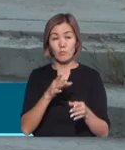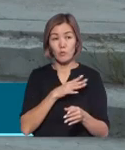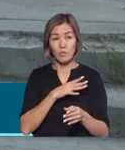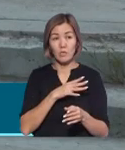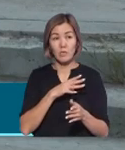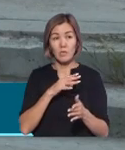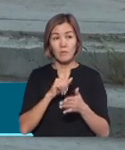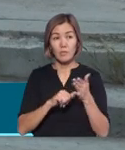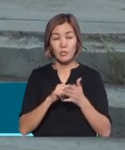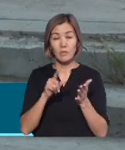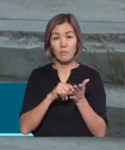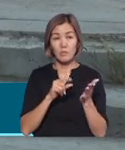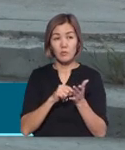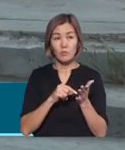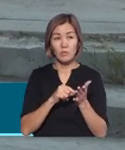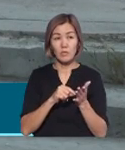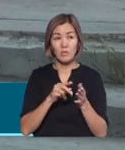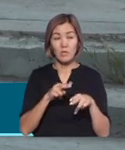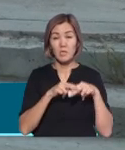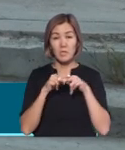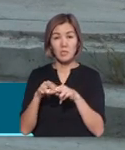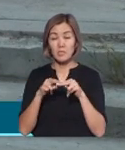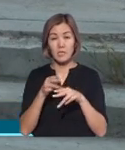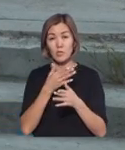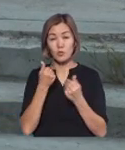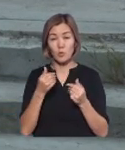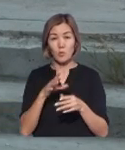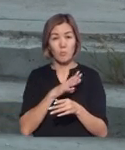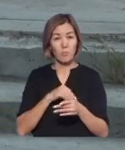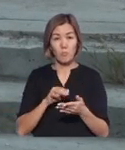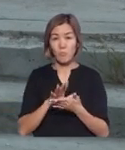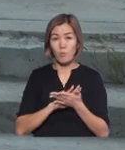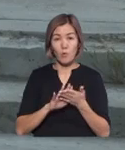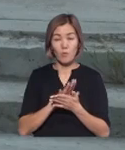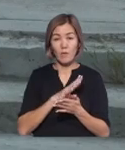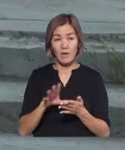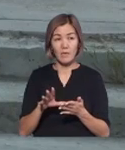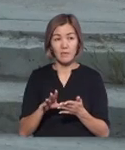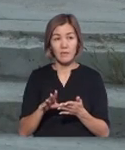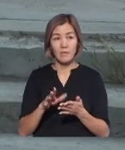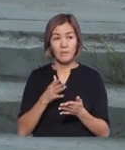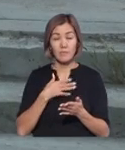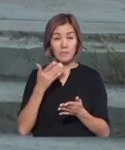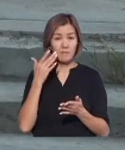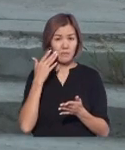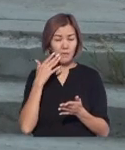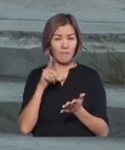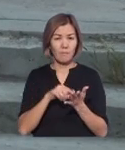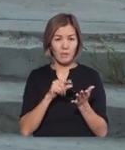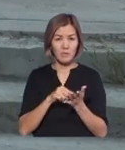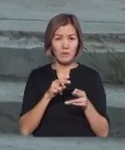менде пенсионное начисление жоқ, вообще мүлдем болмаған. Енді бірақ бізден удерживать етіп отырған осы уақытқа